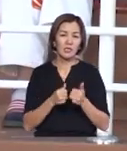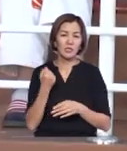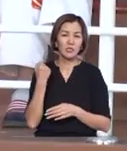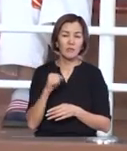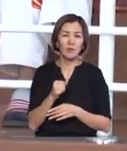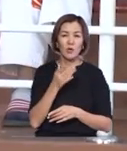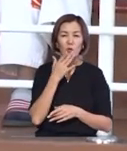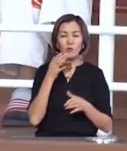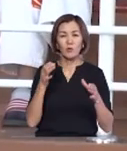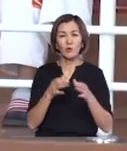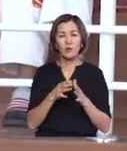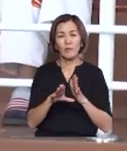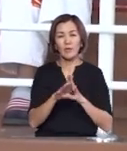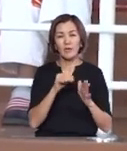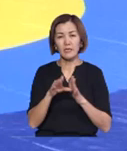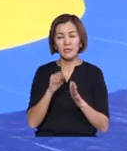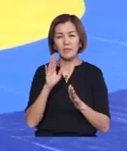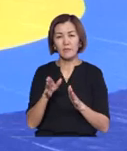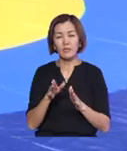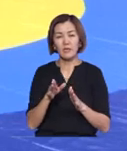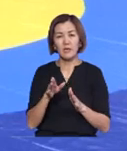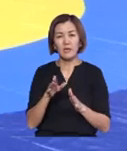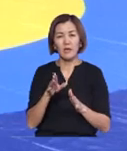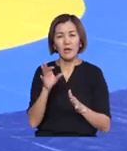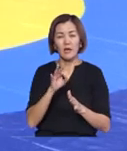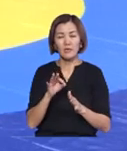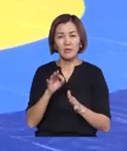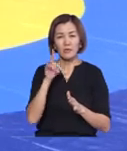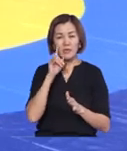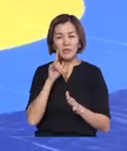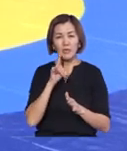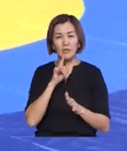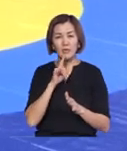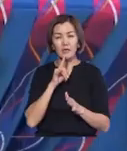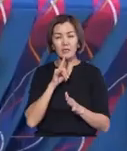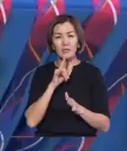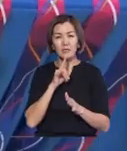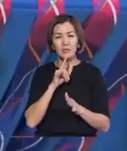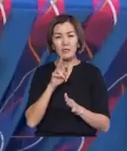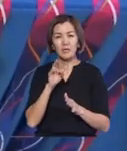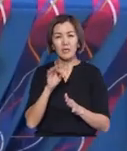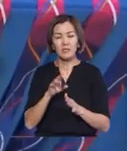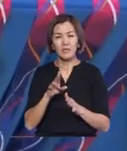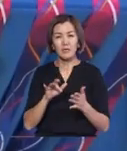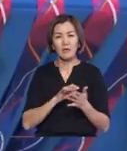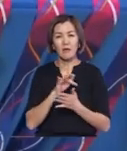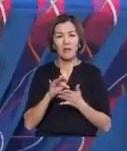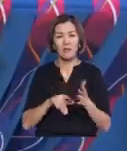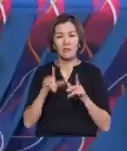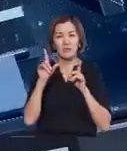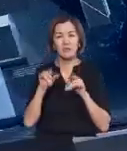жеңімпаздары ұлттық құрамаға іріктелмек. Сөйтіп қазан айында Қазан қаласында өтетін әлем чемпионатында ел намысын